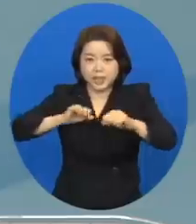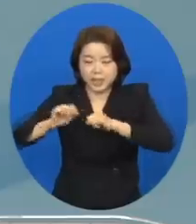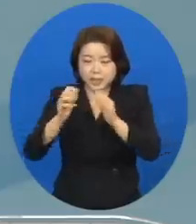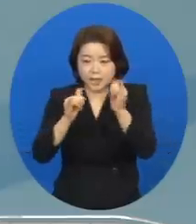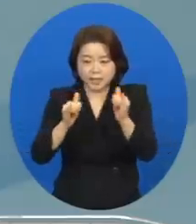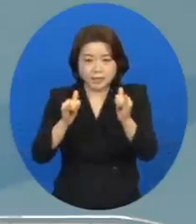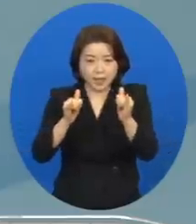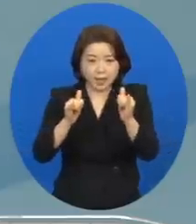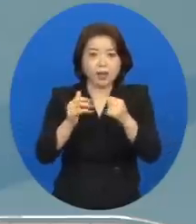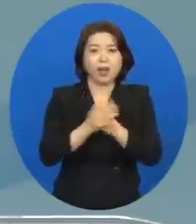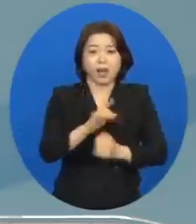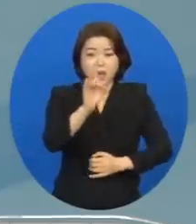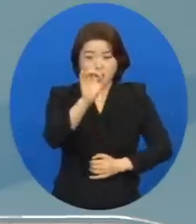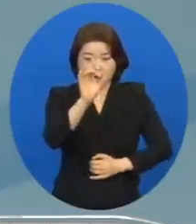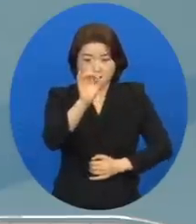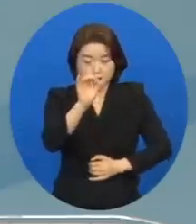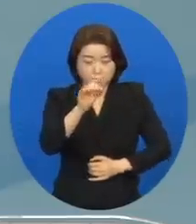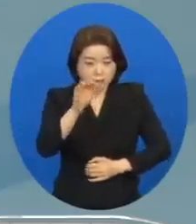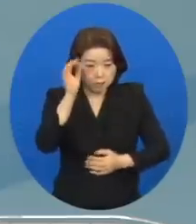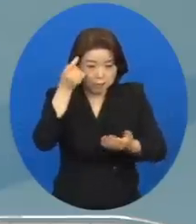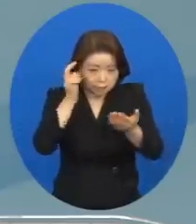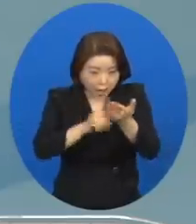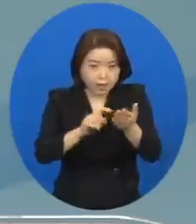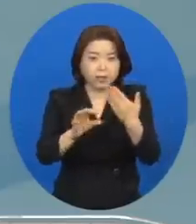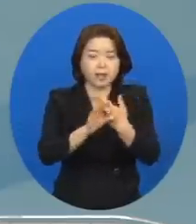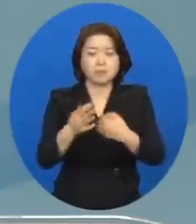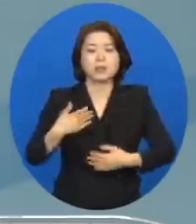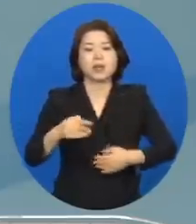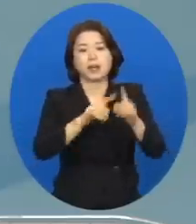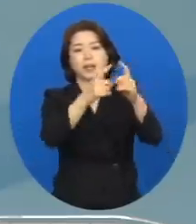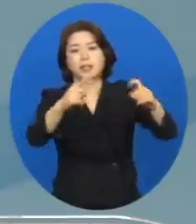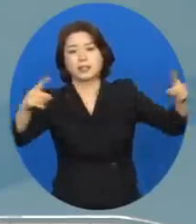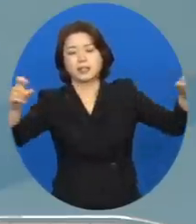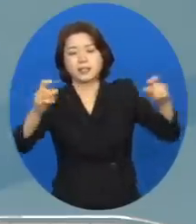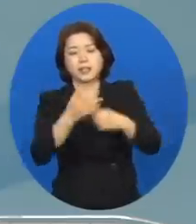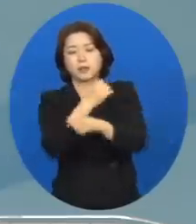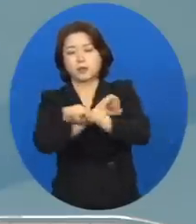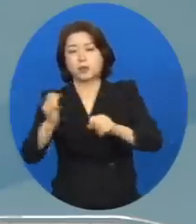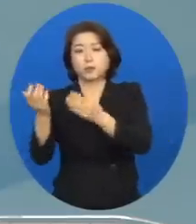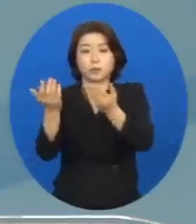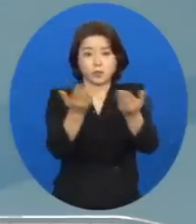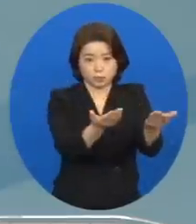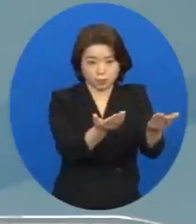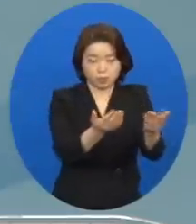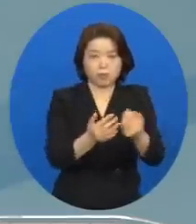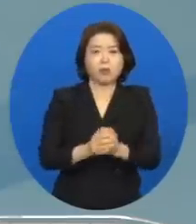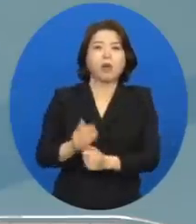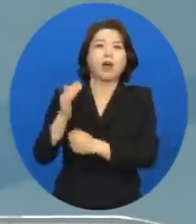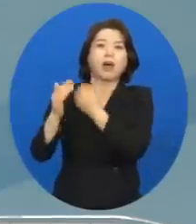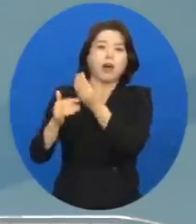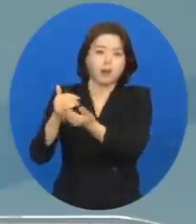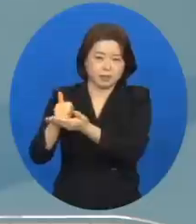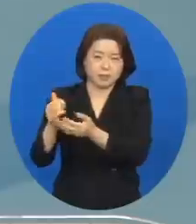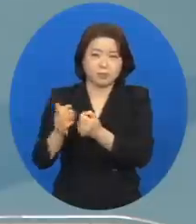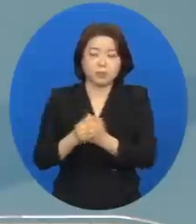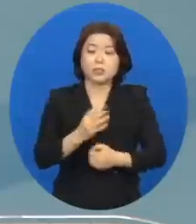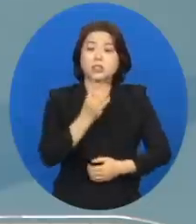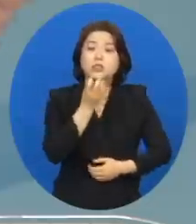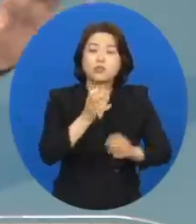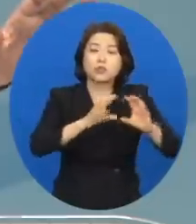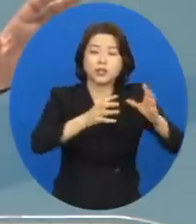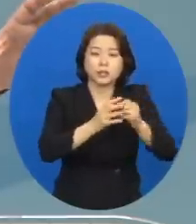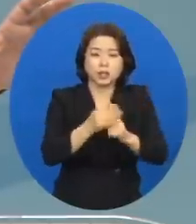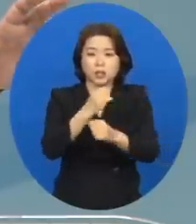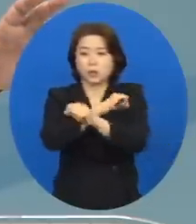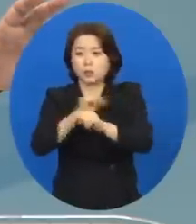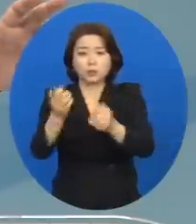한 사람이라도 찾으면 내가 이 성읍을 용서하리라. 하나님은 유대 나라를